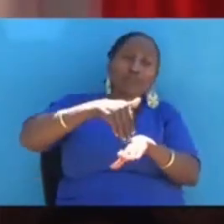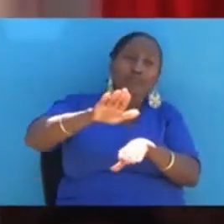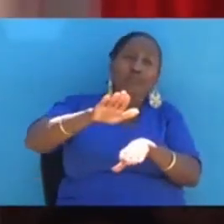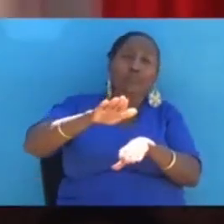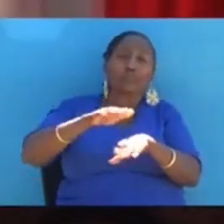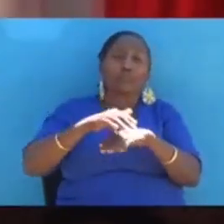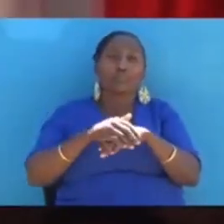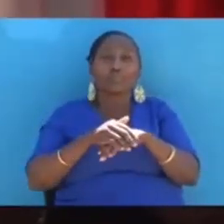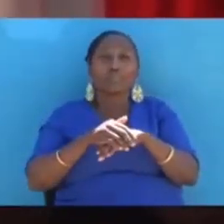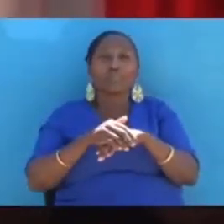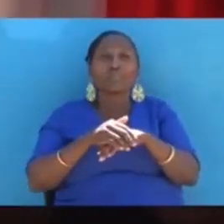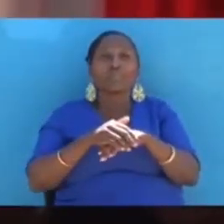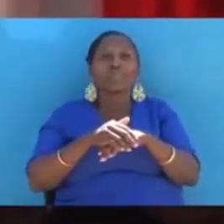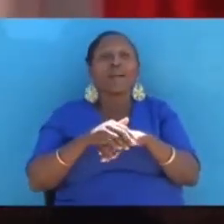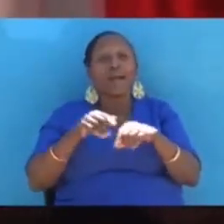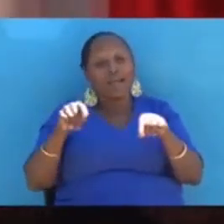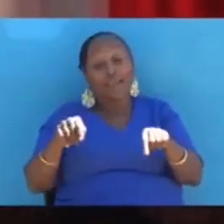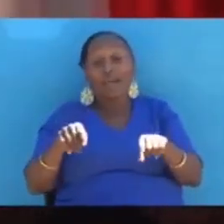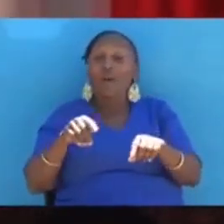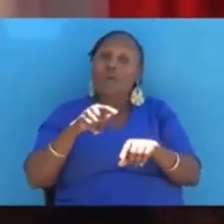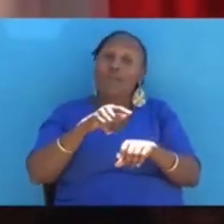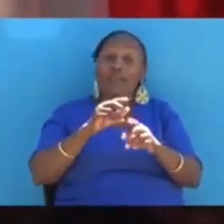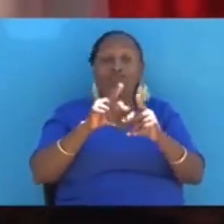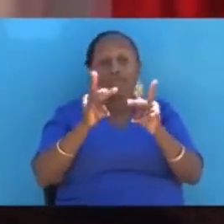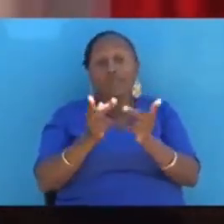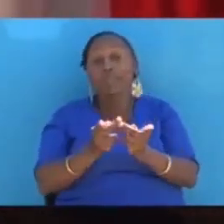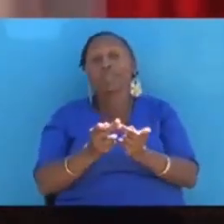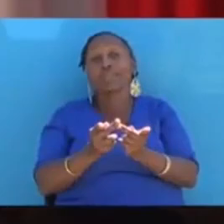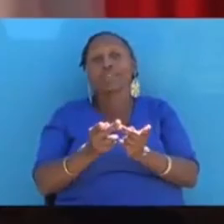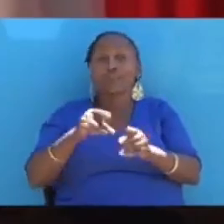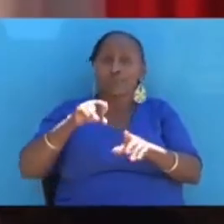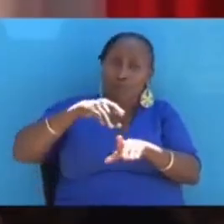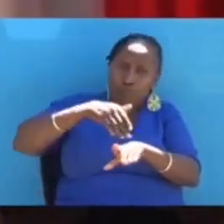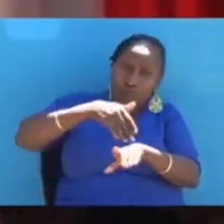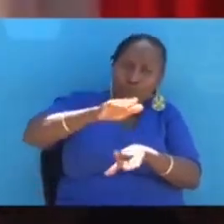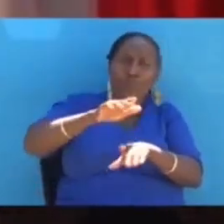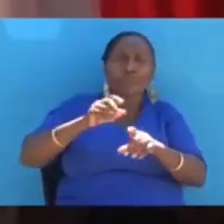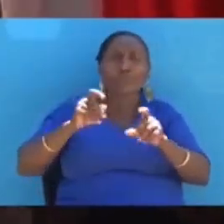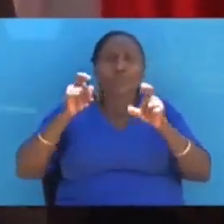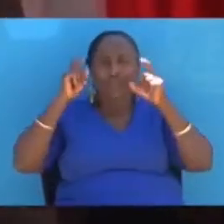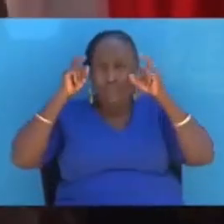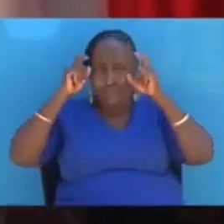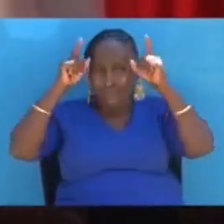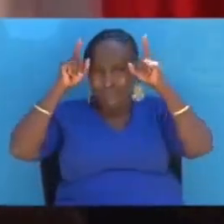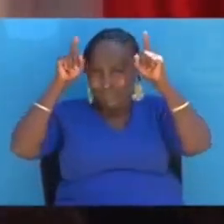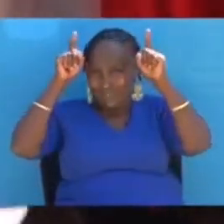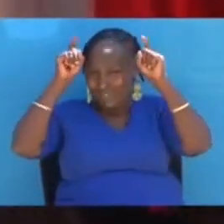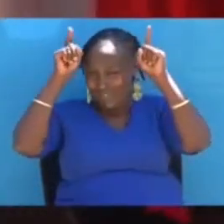ya rais, ndio kazi yake kupigana na shetani na pepo mbaya, huyu mtoto wenu.